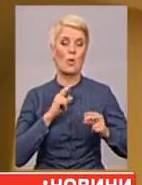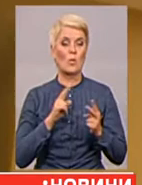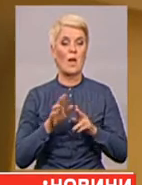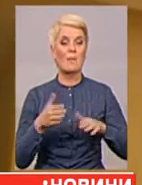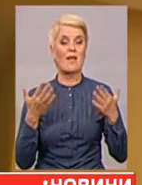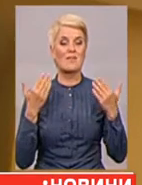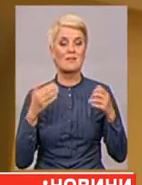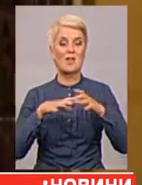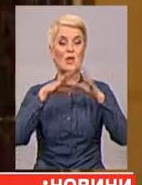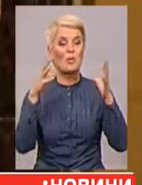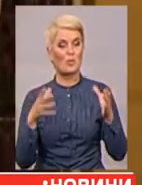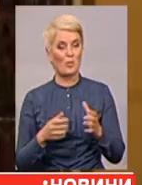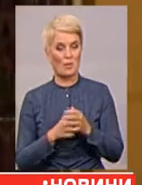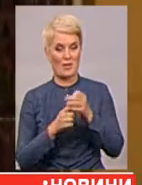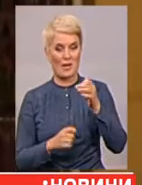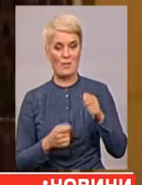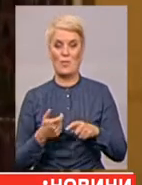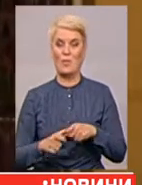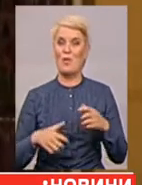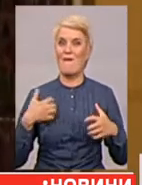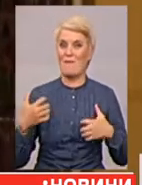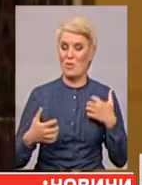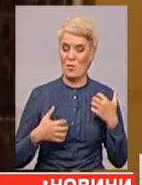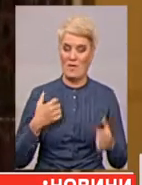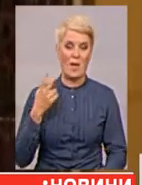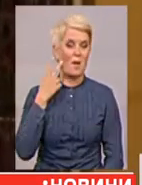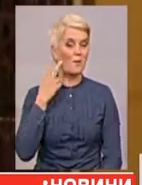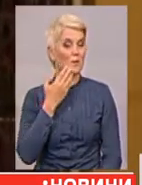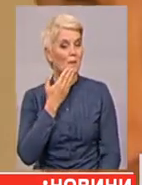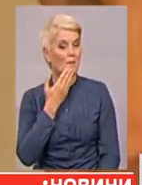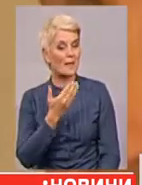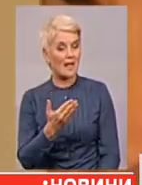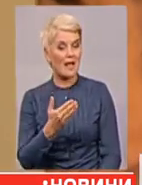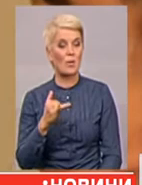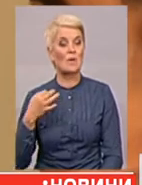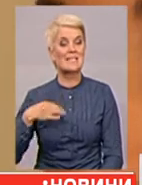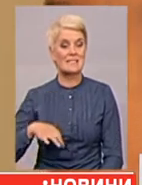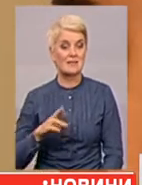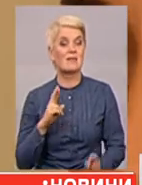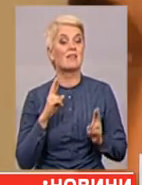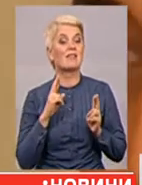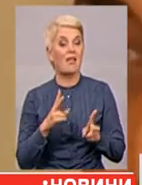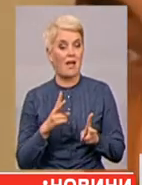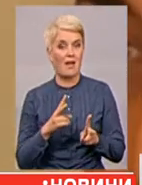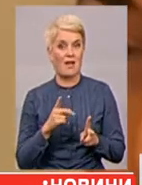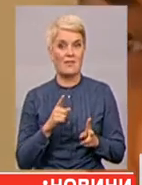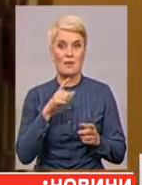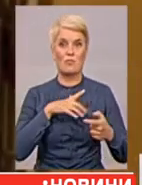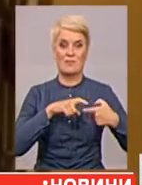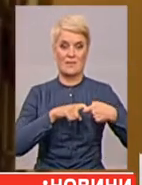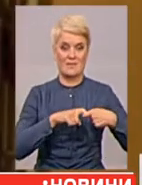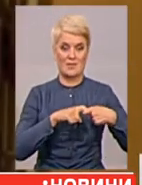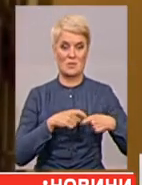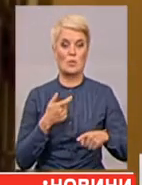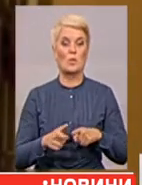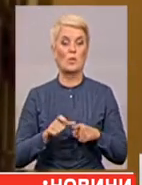відпустки з кульками. Хвилювалися, постійно питалися у сина, як вони там, бо він з ними був на зв'язку. І